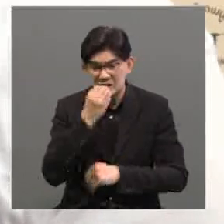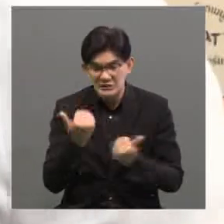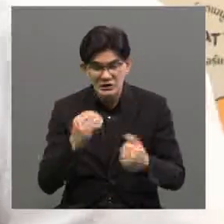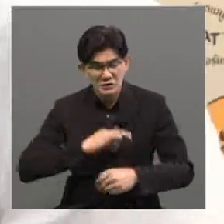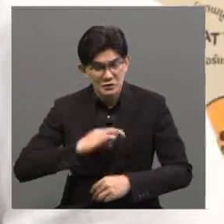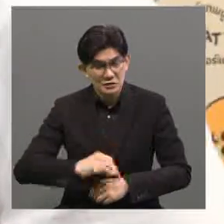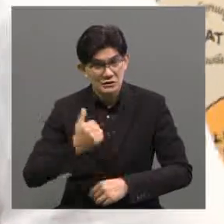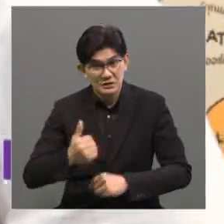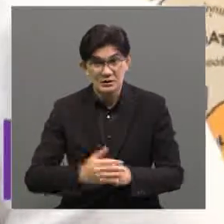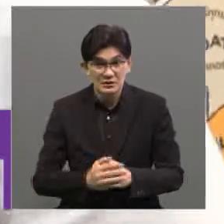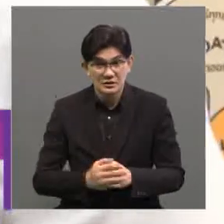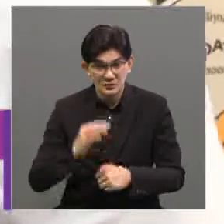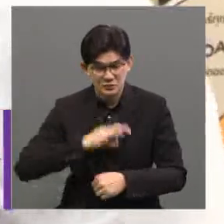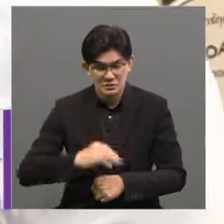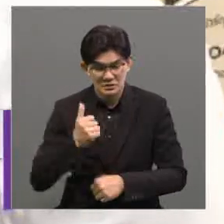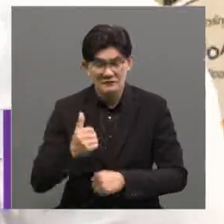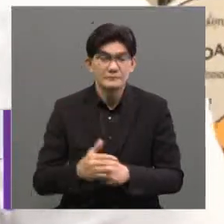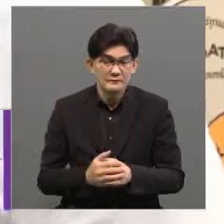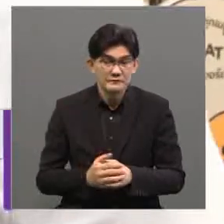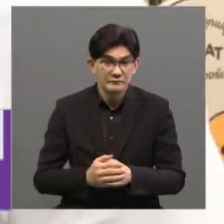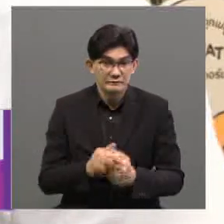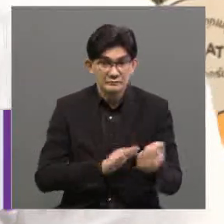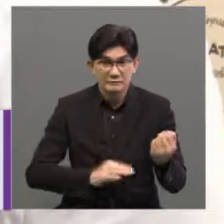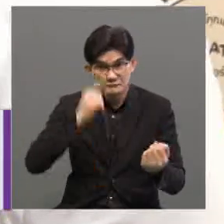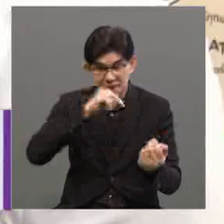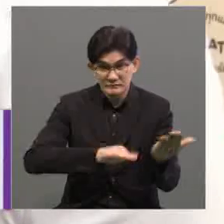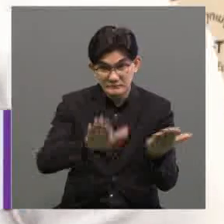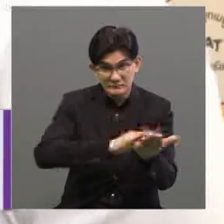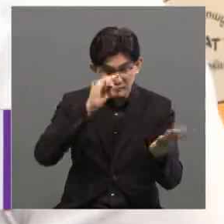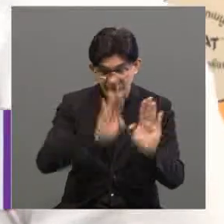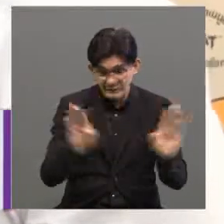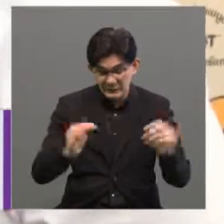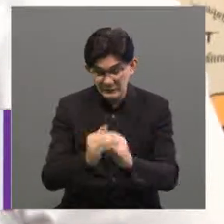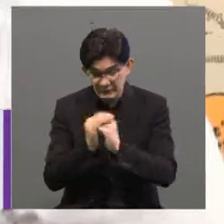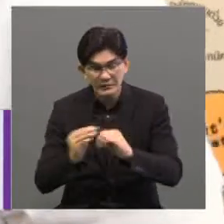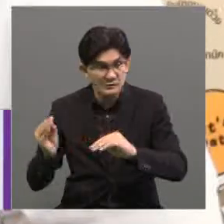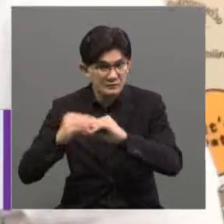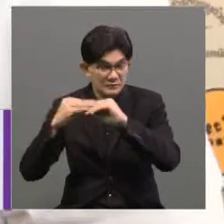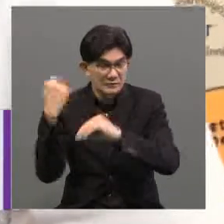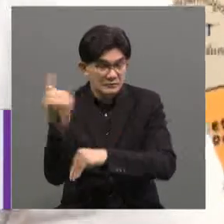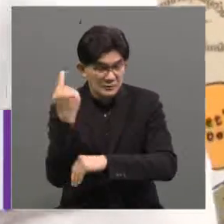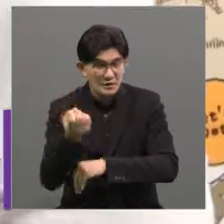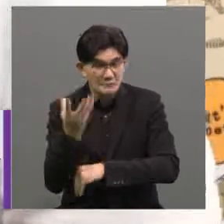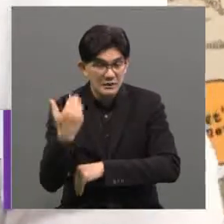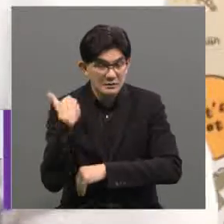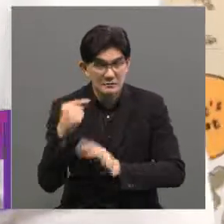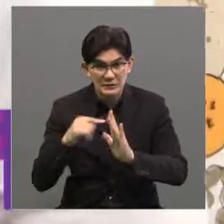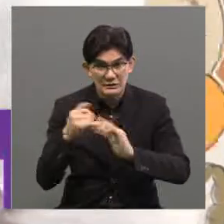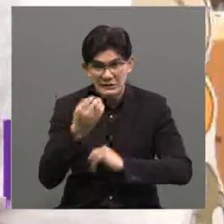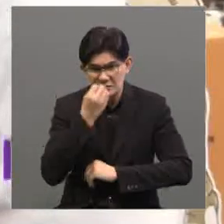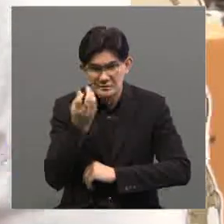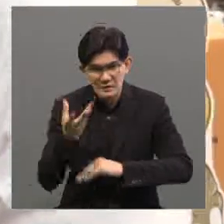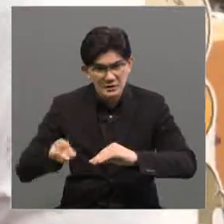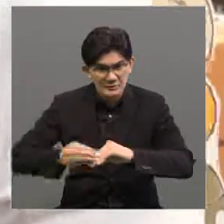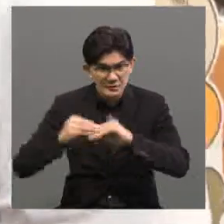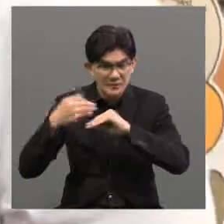ากเลยค่ะเหมือนดีขึ้นค่ะเพราะว่าประเทศไทยเปิดประเทศเราด้วยแล้วก็คนจีนก็เยอะขึ้นนะท่องเที่ยวเยอะขึ้นคนทานเจเยอะขึ้นค่ะ รู้สึกไ